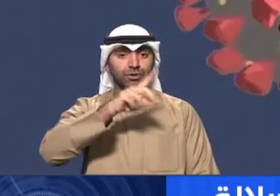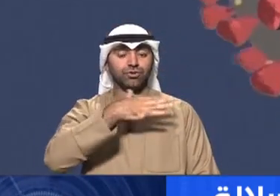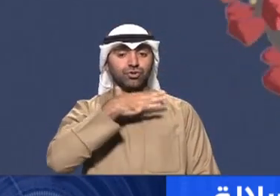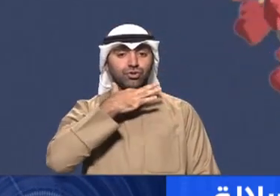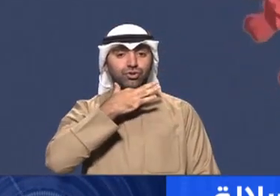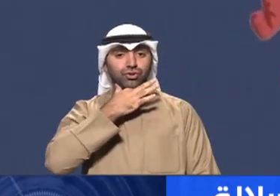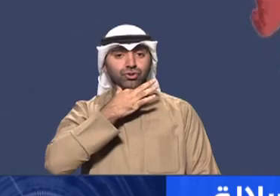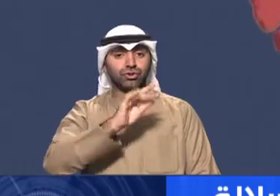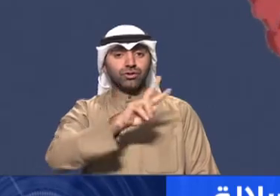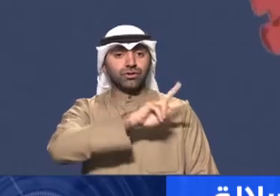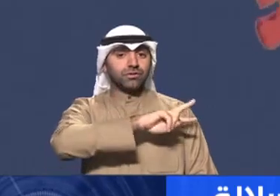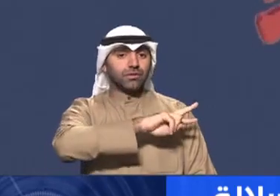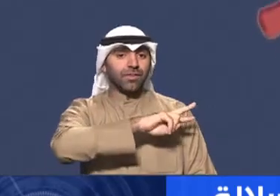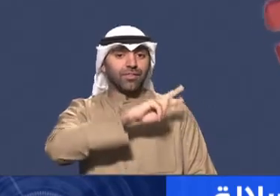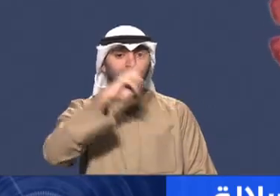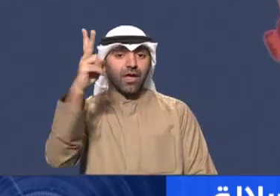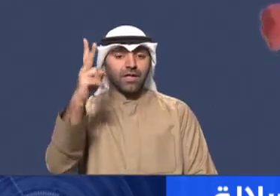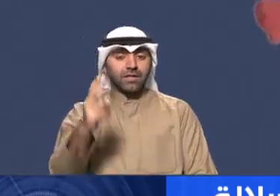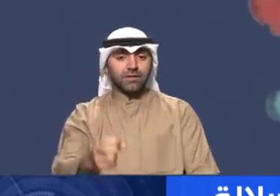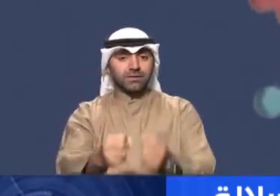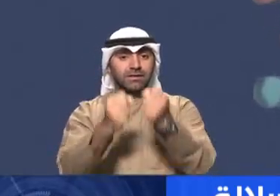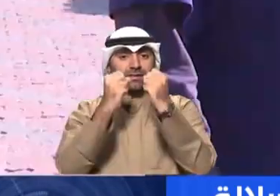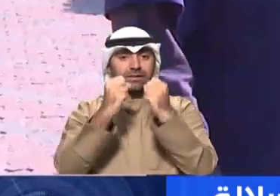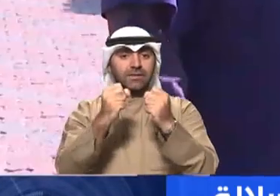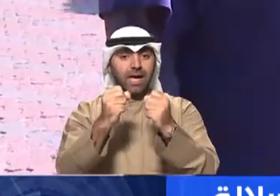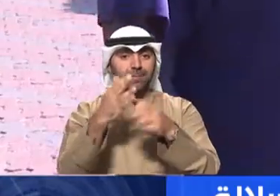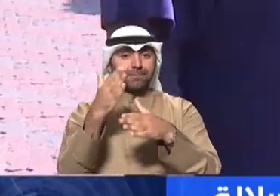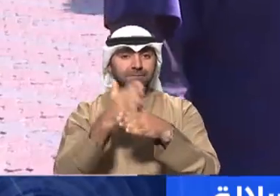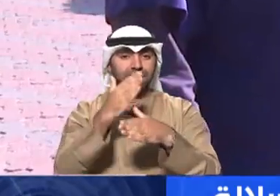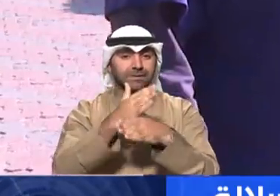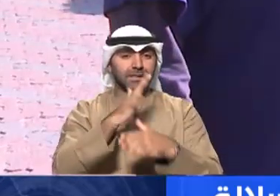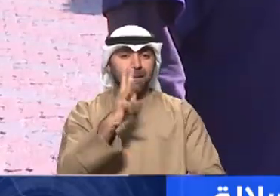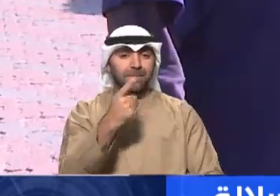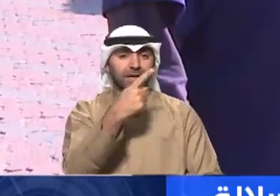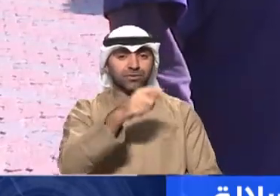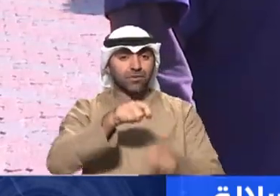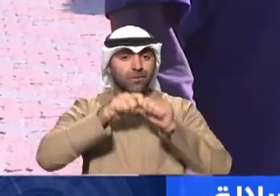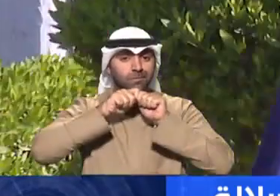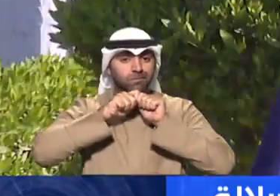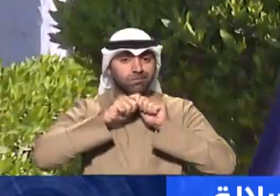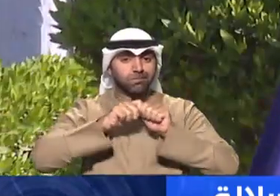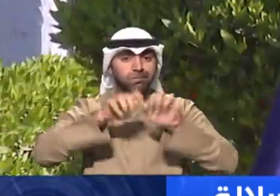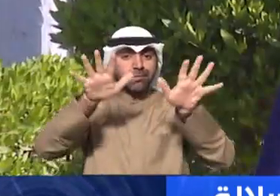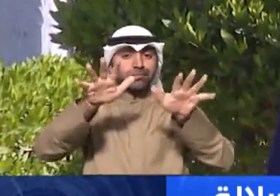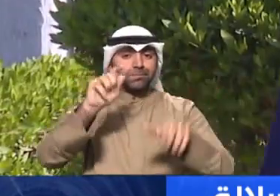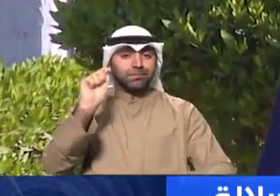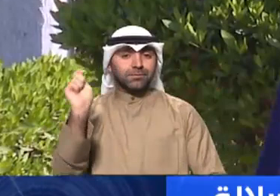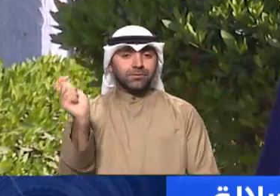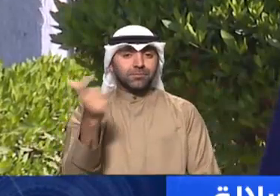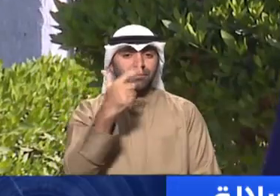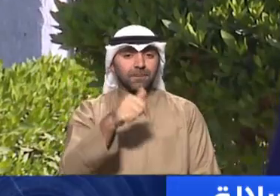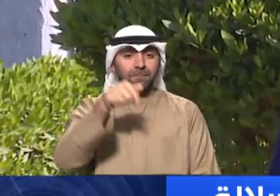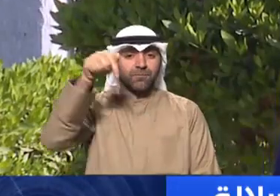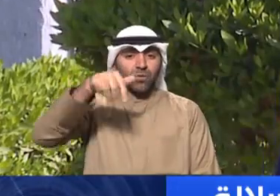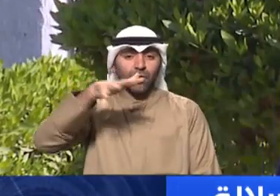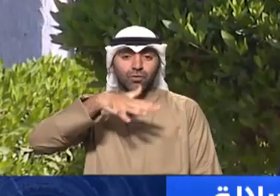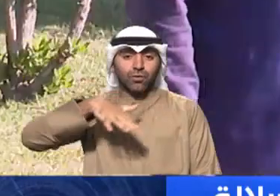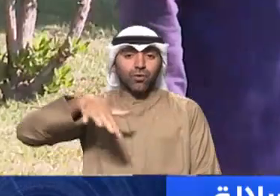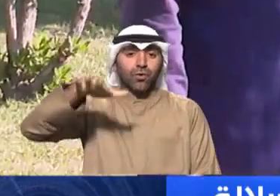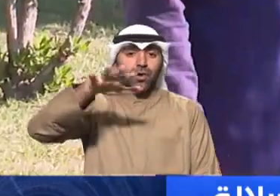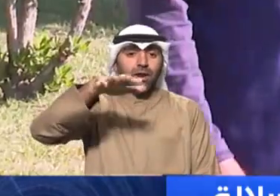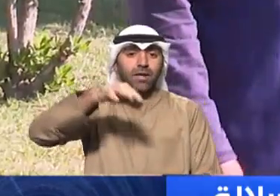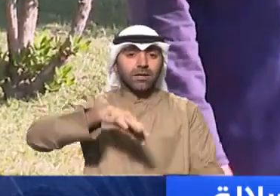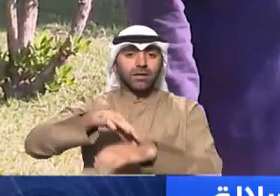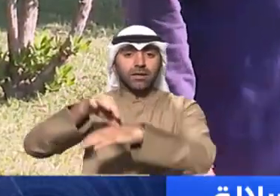تحمل طفرة جينية في البروتين الشوكي تمكنها من الالتصاق بالخلية. السؤال الذي يطرح نفسه هنا، ما مدى